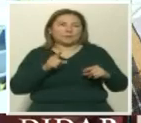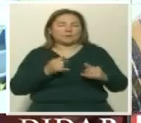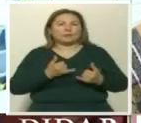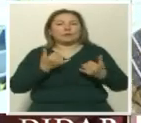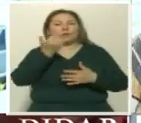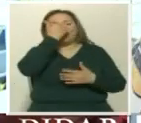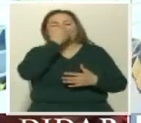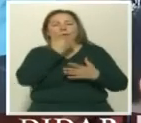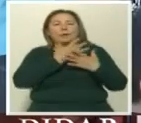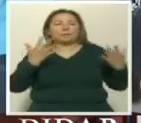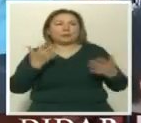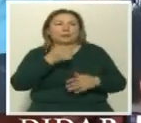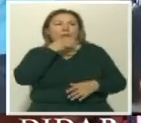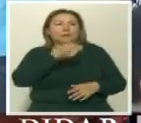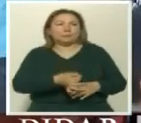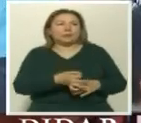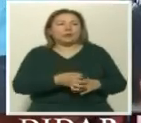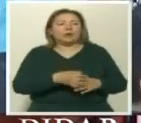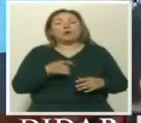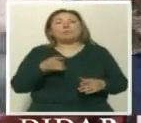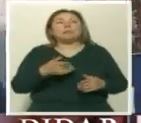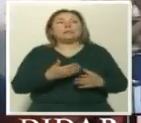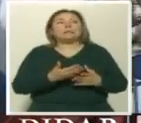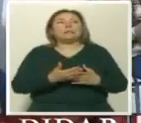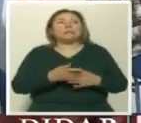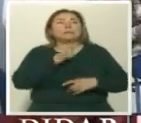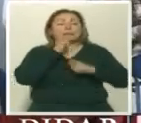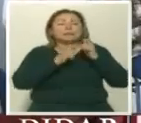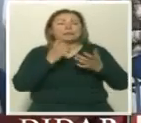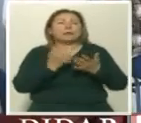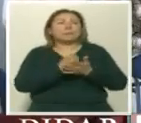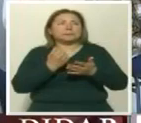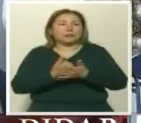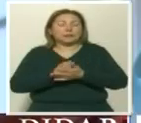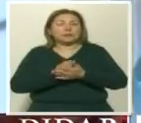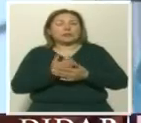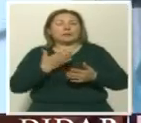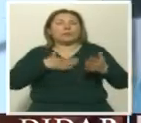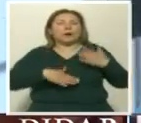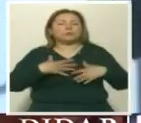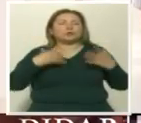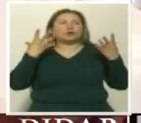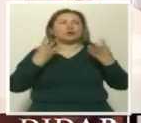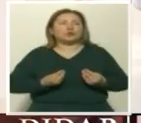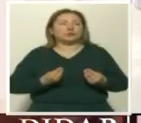адамдарға көп-көп рахмет айтамын. Сондай-ақ бүлдіршіндерге естелік сыйлықтар табысталды. Айта кетейік, қуанышты күн